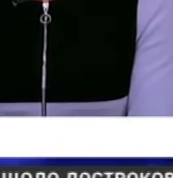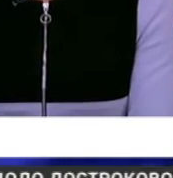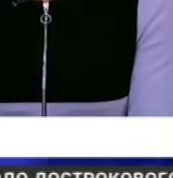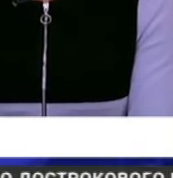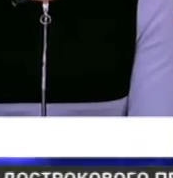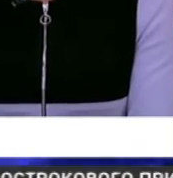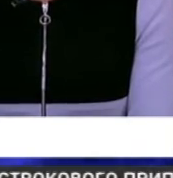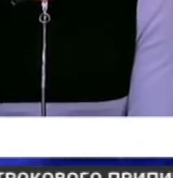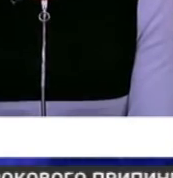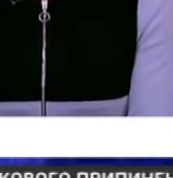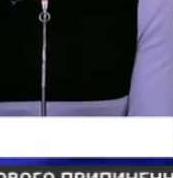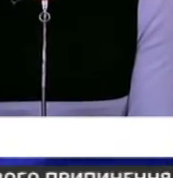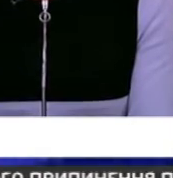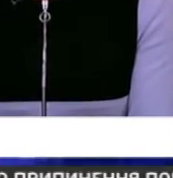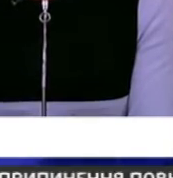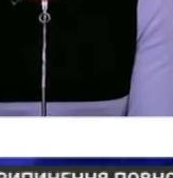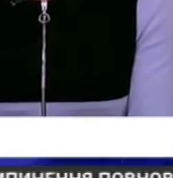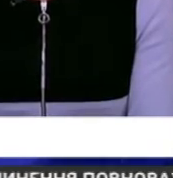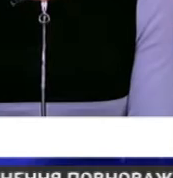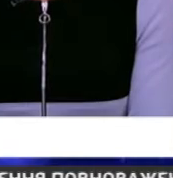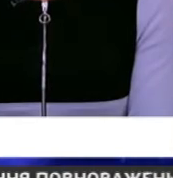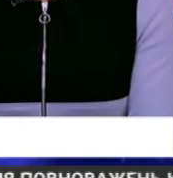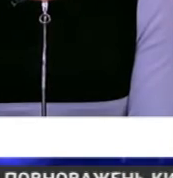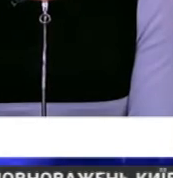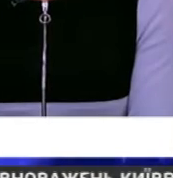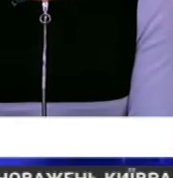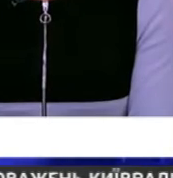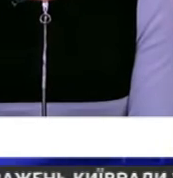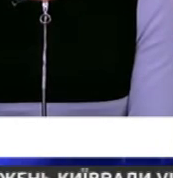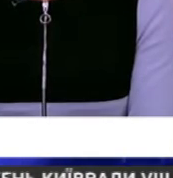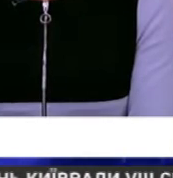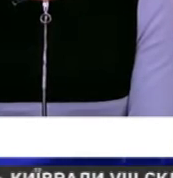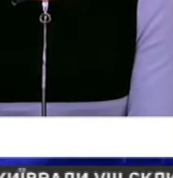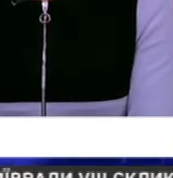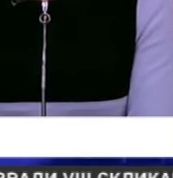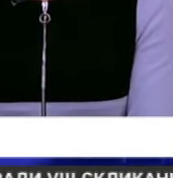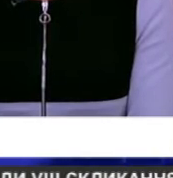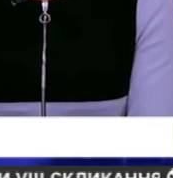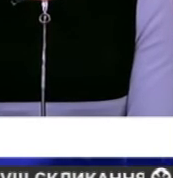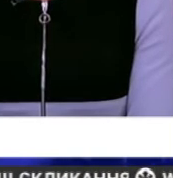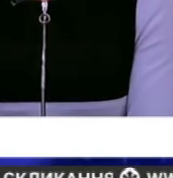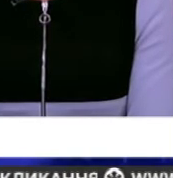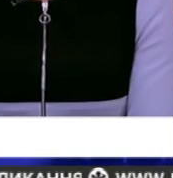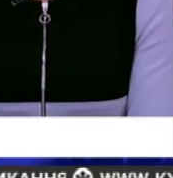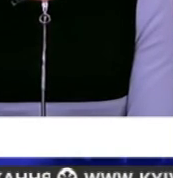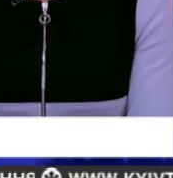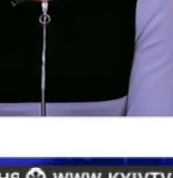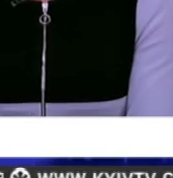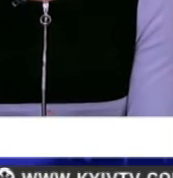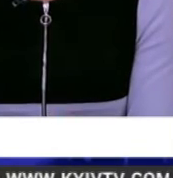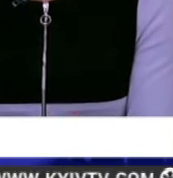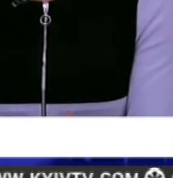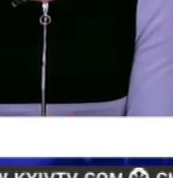та реабілітації. Саме за ці послуги Національна служба здоров'я України буде сплачувати медзакладам за